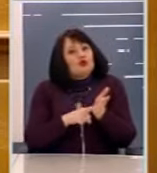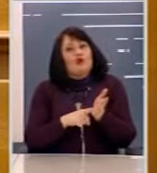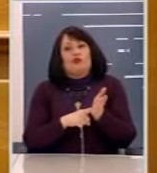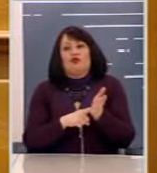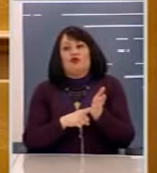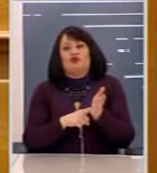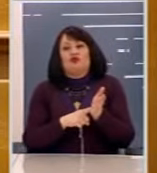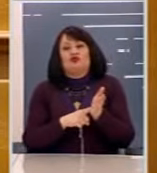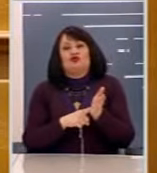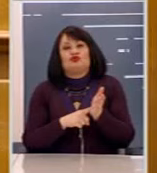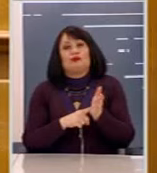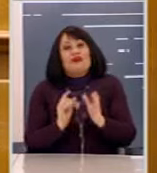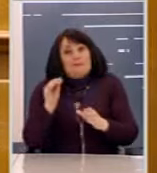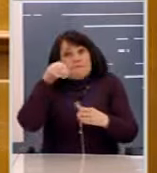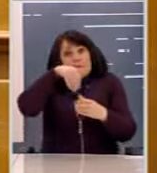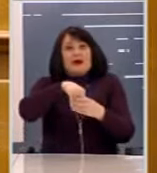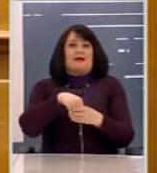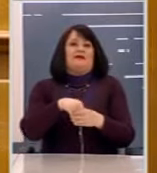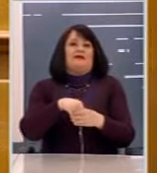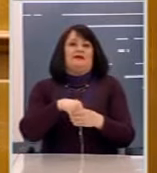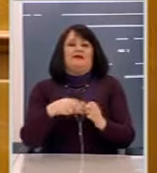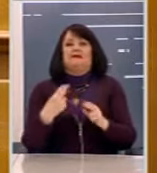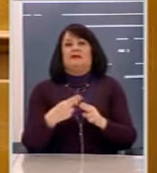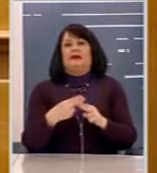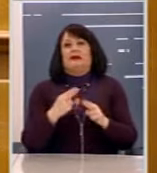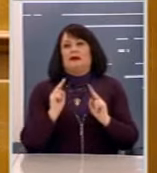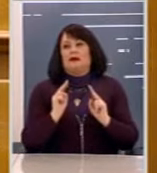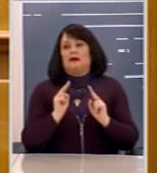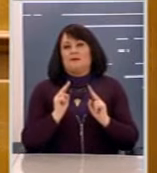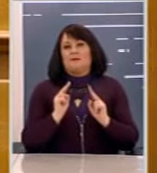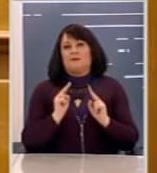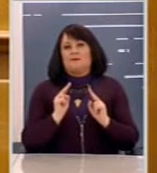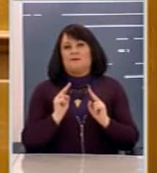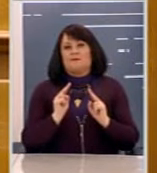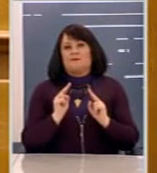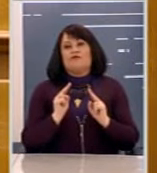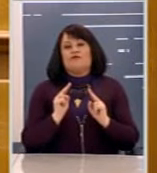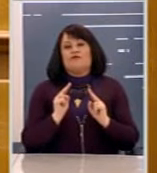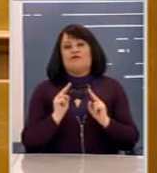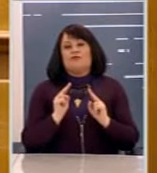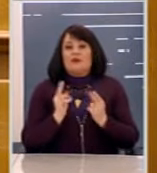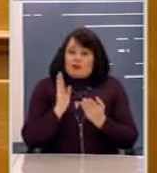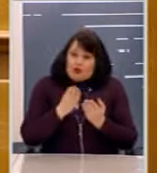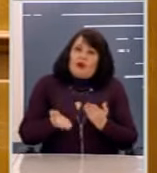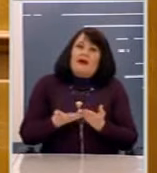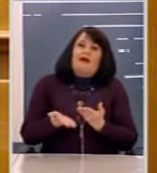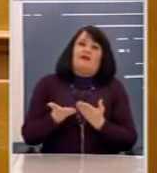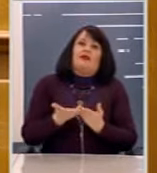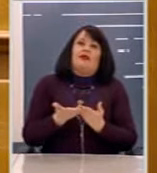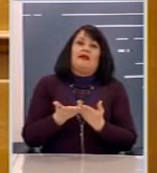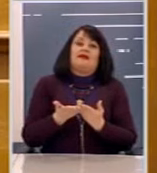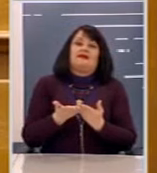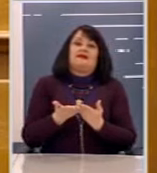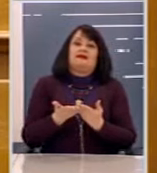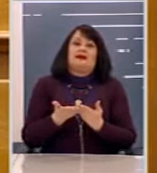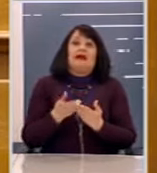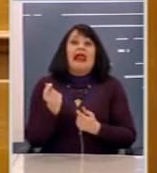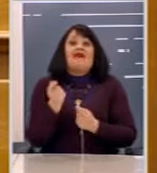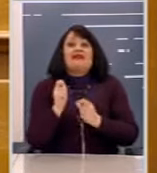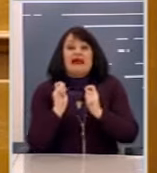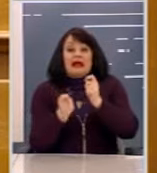Και αυτή είναι παρέμβαση που ενισχύει την ορθολογική χρήση των πόρων,